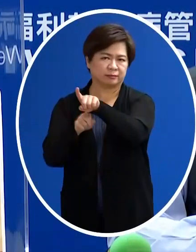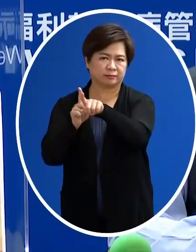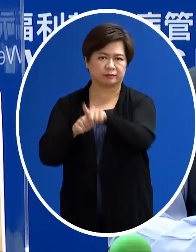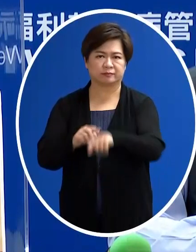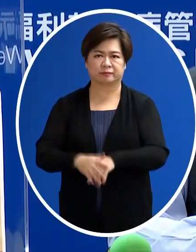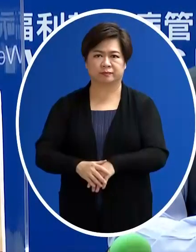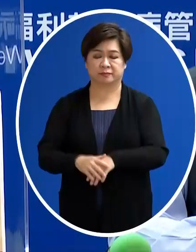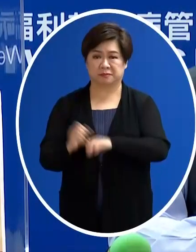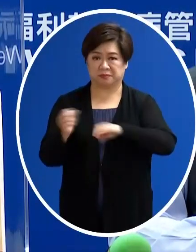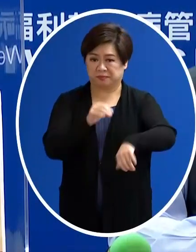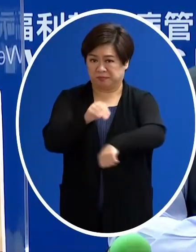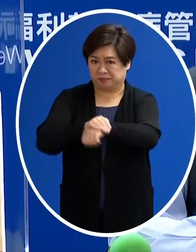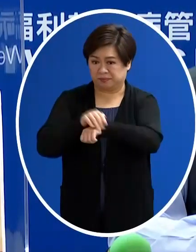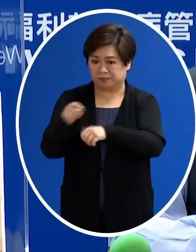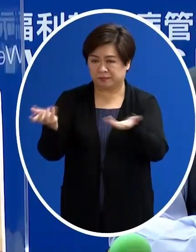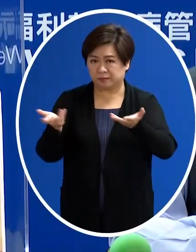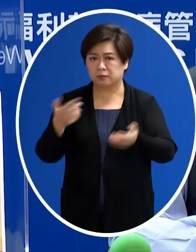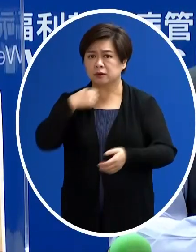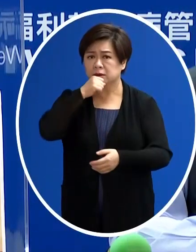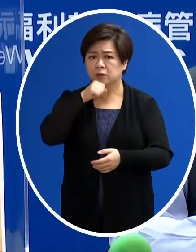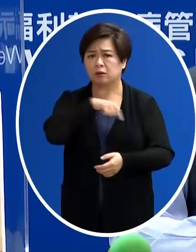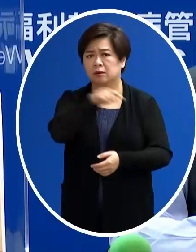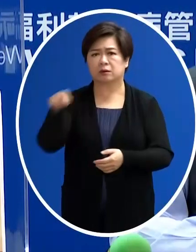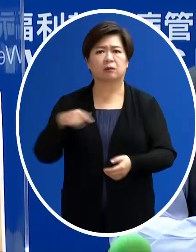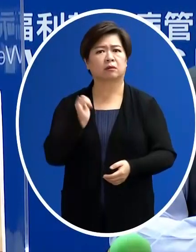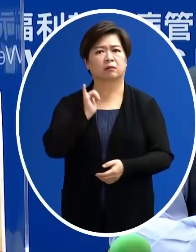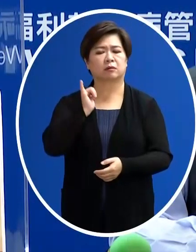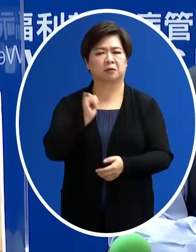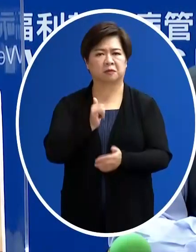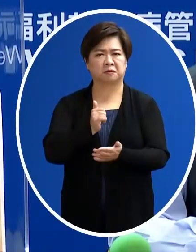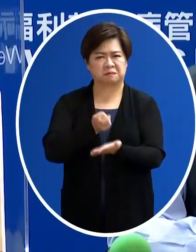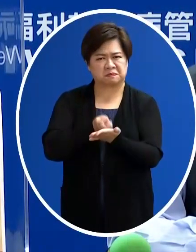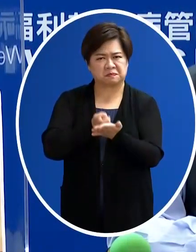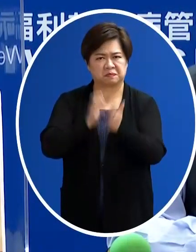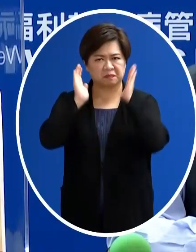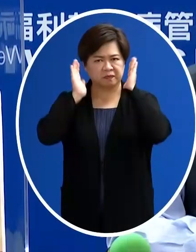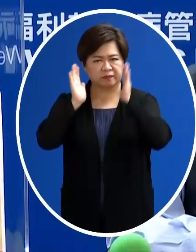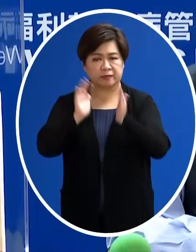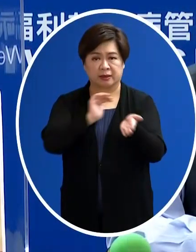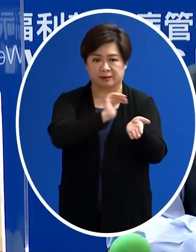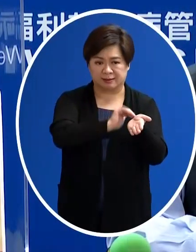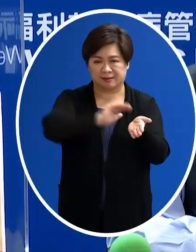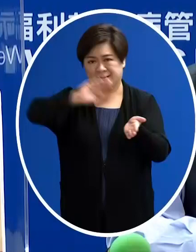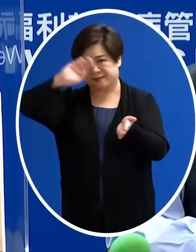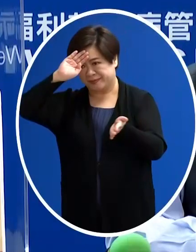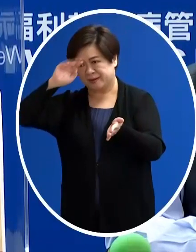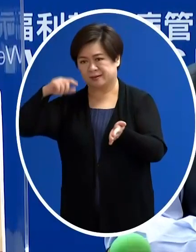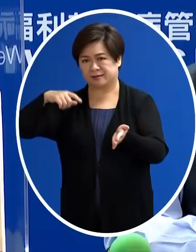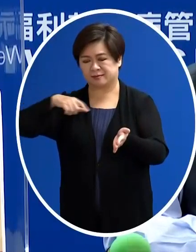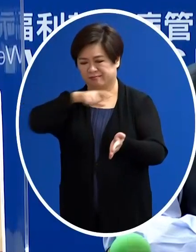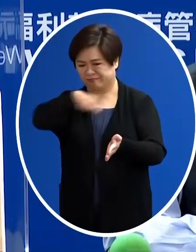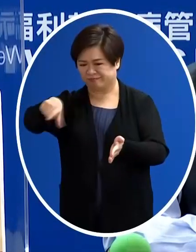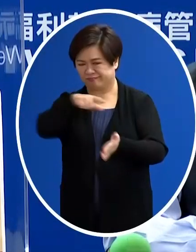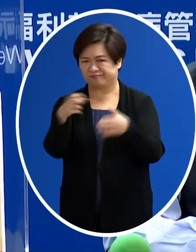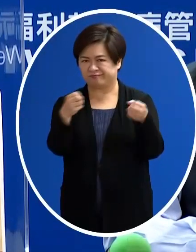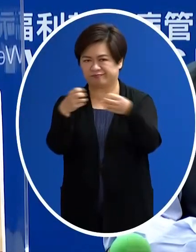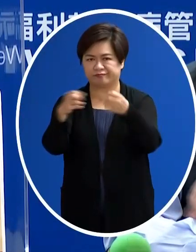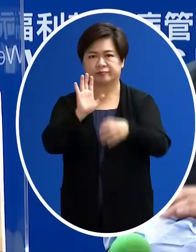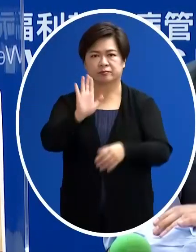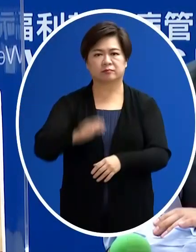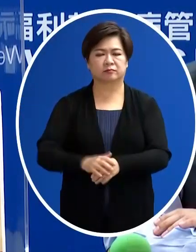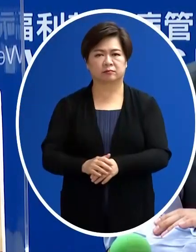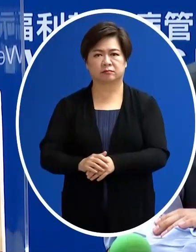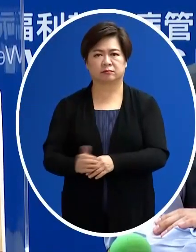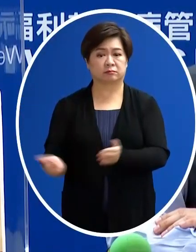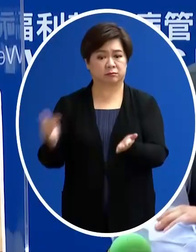湾实施的不错，都经过非常严谨的一个医病之间的一个讨论，那做出